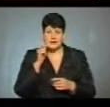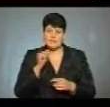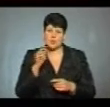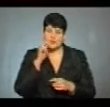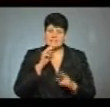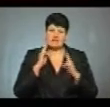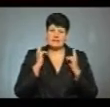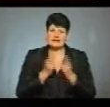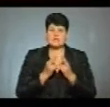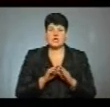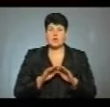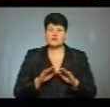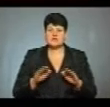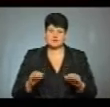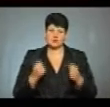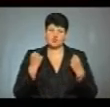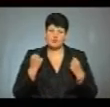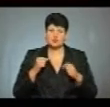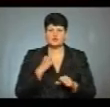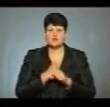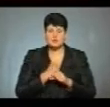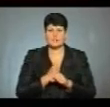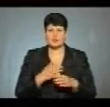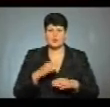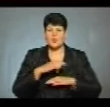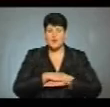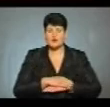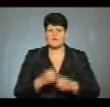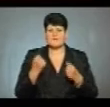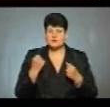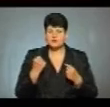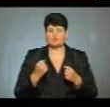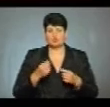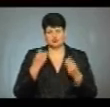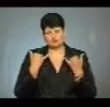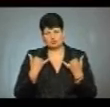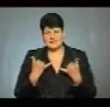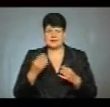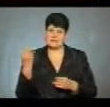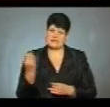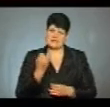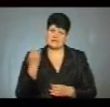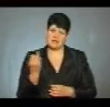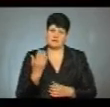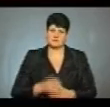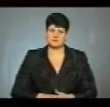Українська федерація учнівського спорту, щоб зробити уроки фізкультури сучасними і цікавими, розповів Любомир